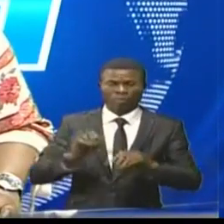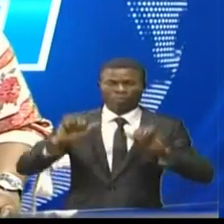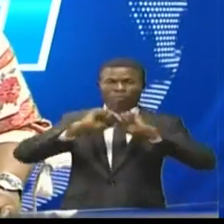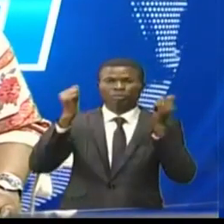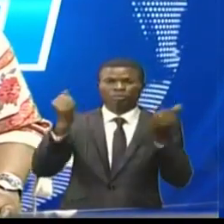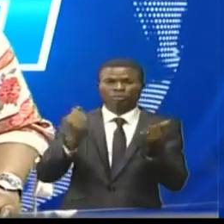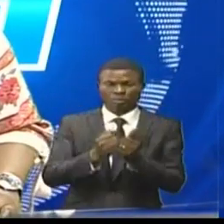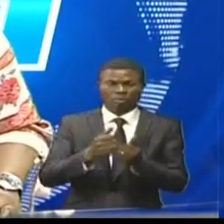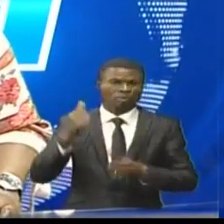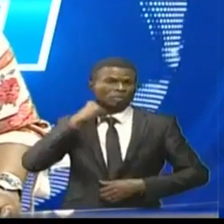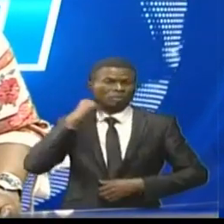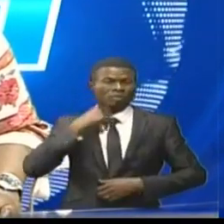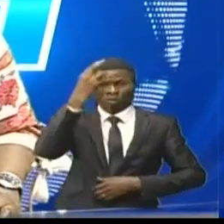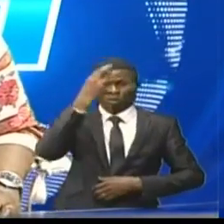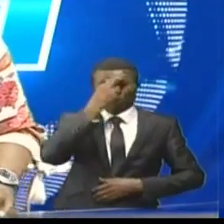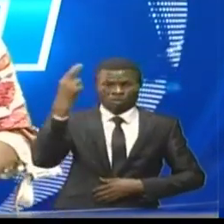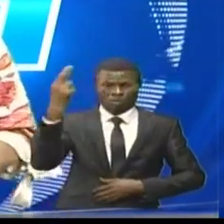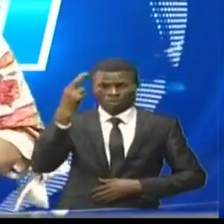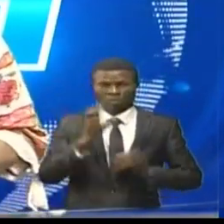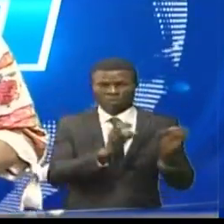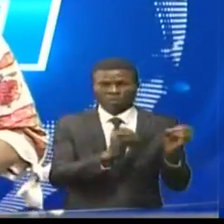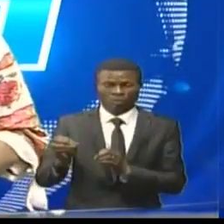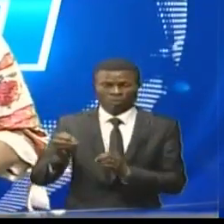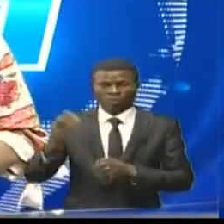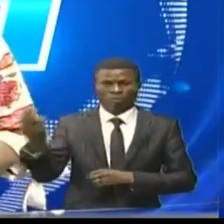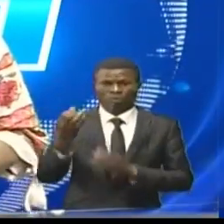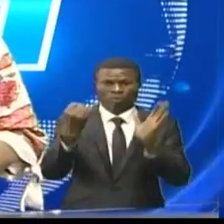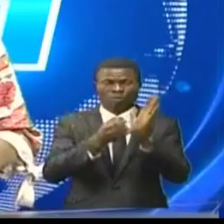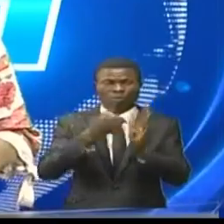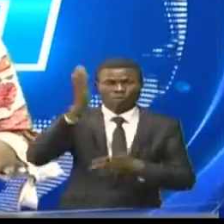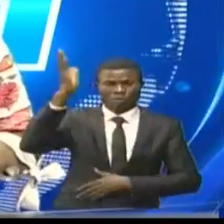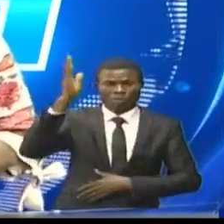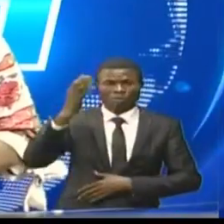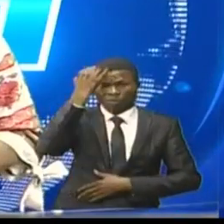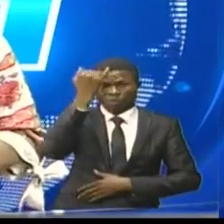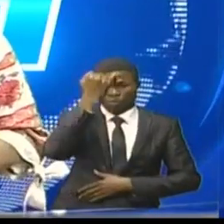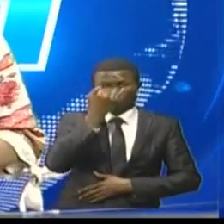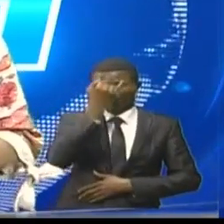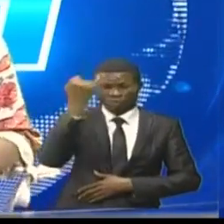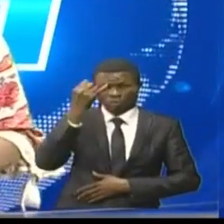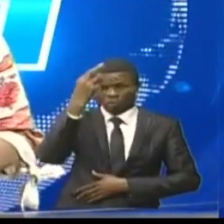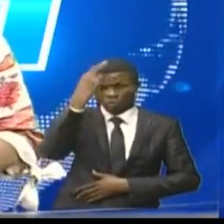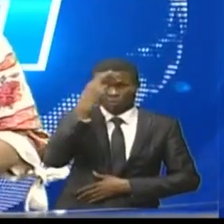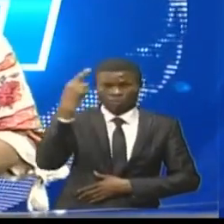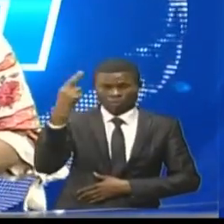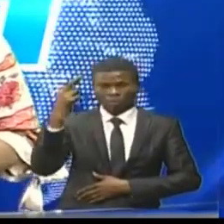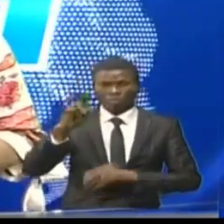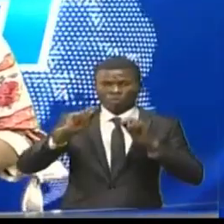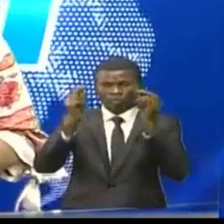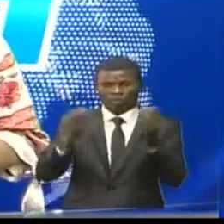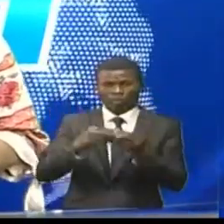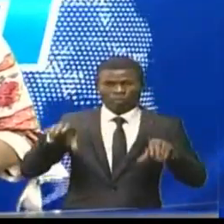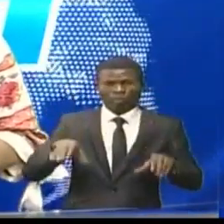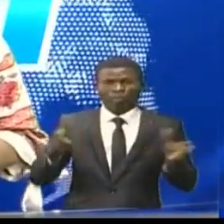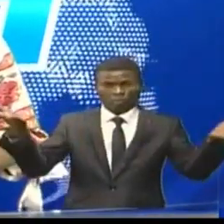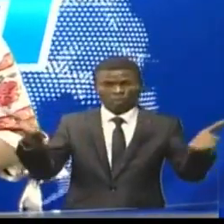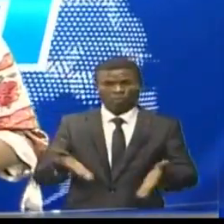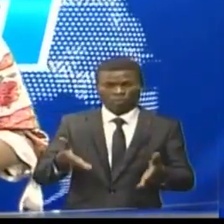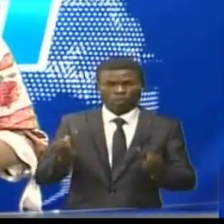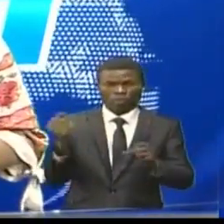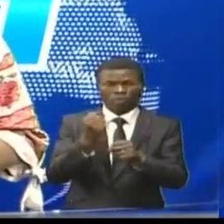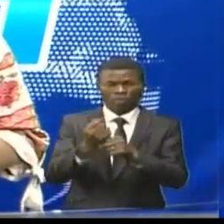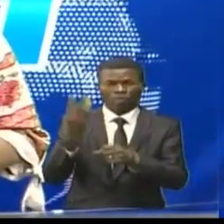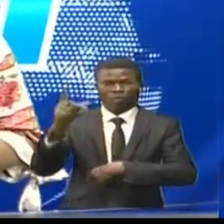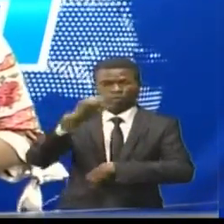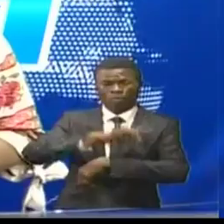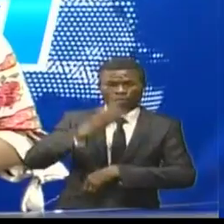associations des médecins catholiques a tenu sa 26e conférence à Rome en Italie. Une délégation congolaise a pris part à ces travaux de